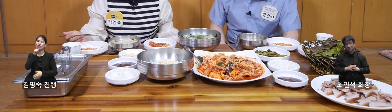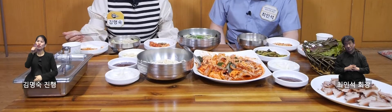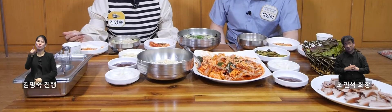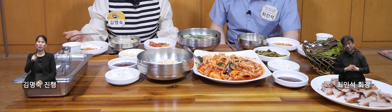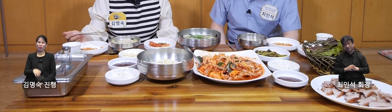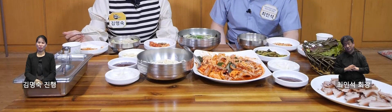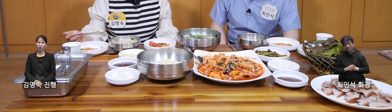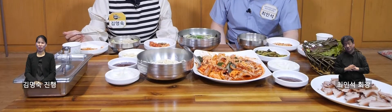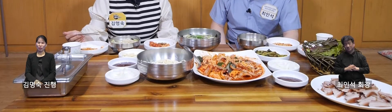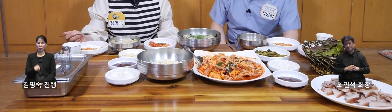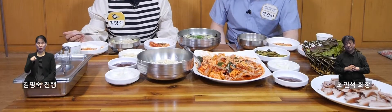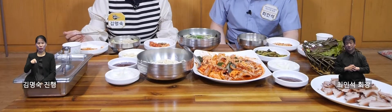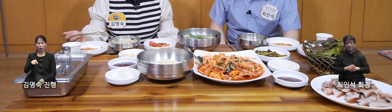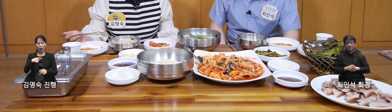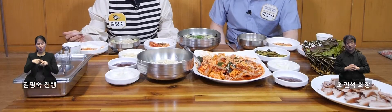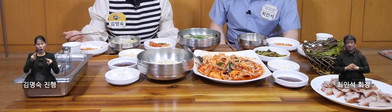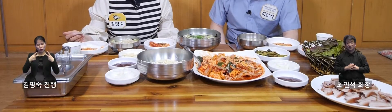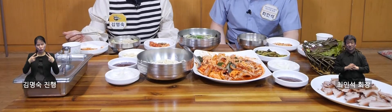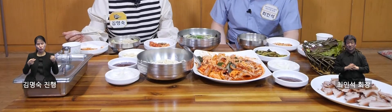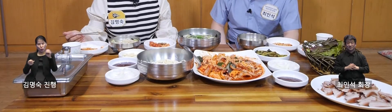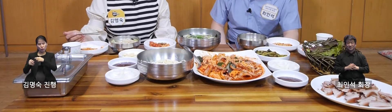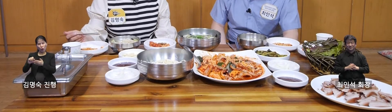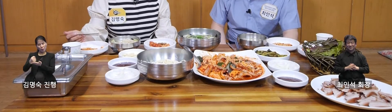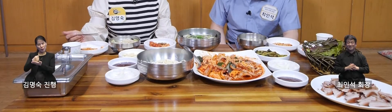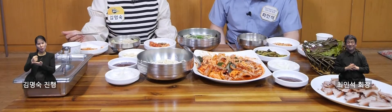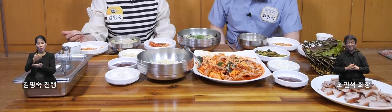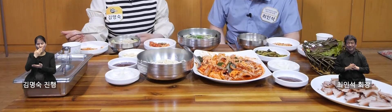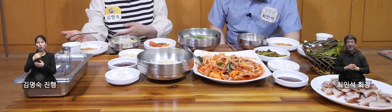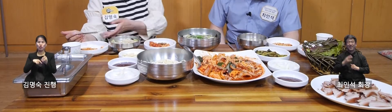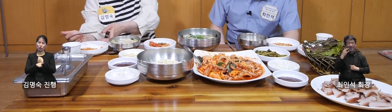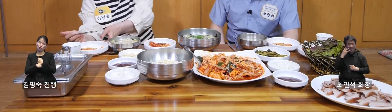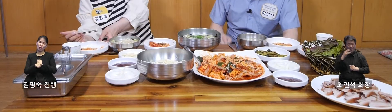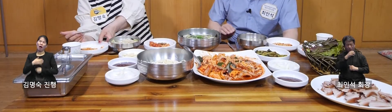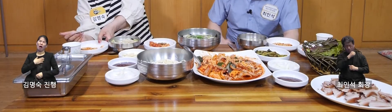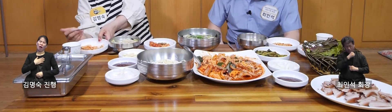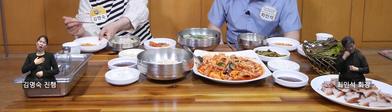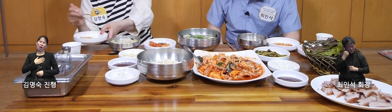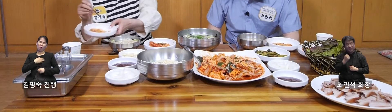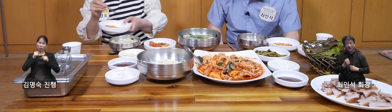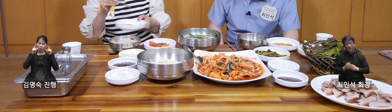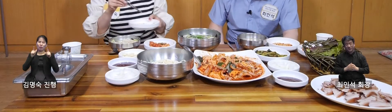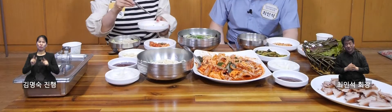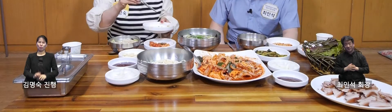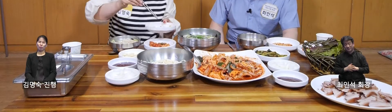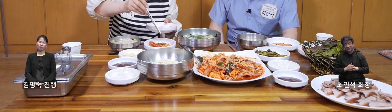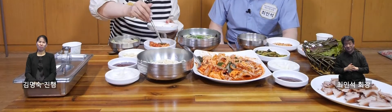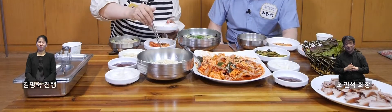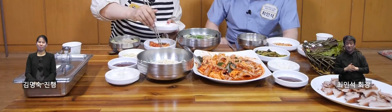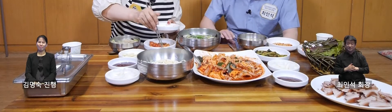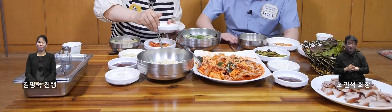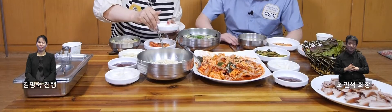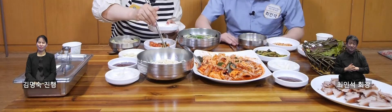네. 여기다 왜 면을 비벼 먹나 알 것 같네요. 네, 오. 맛있네요, 이것도. 어 그리고